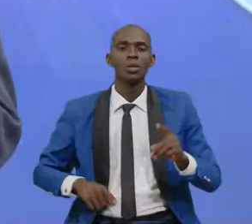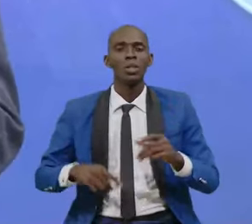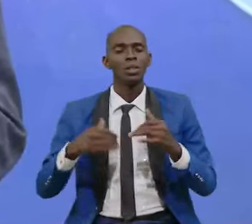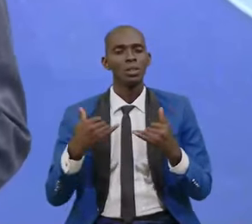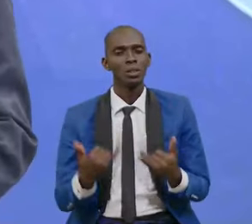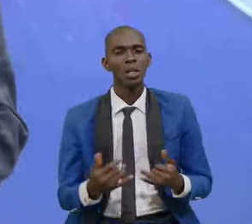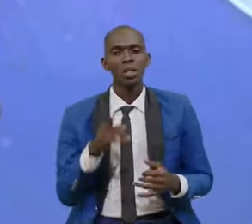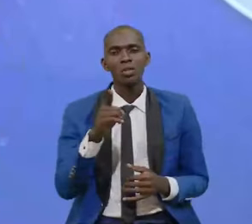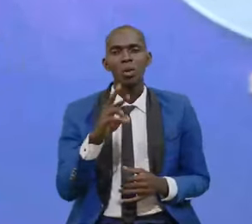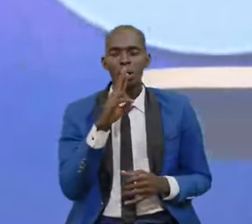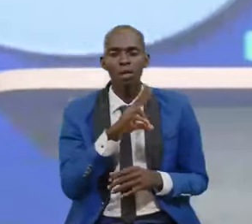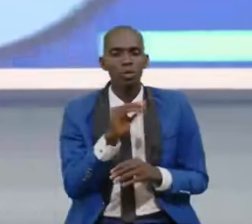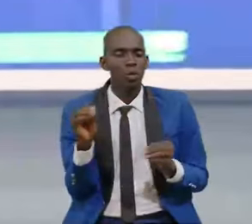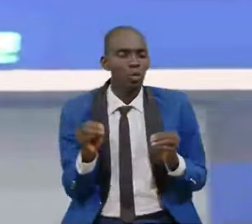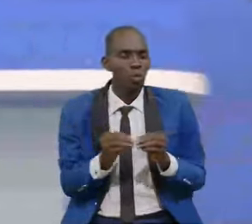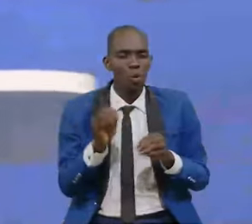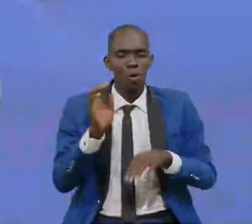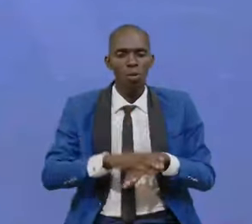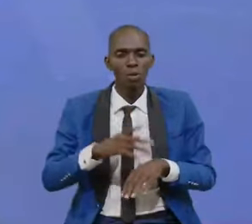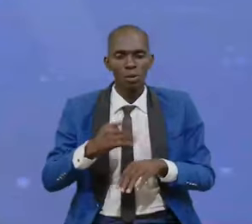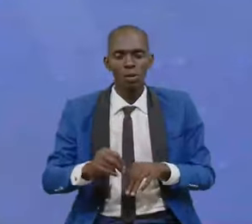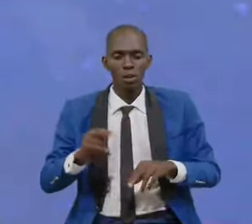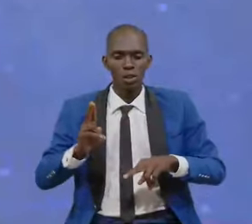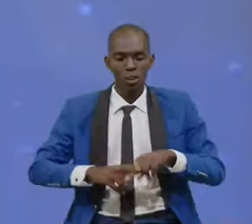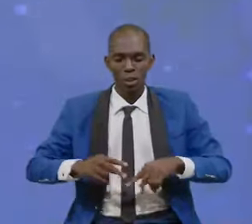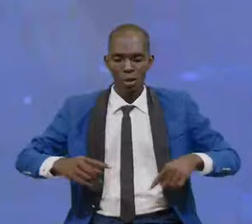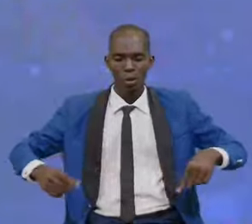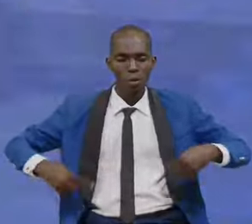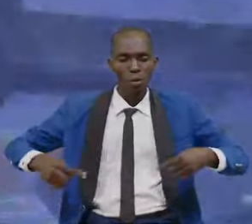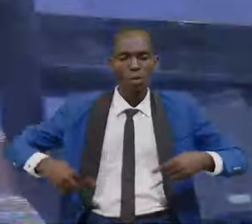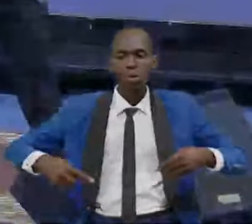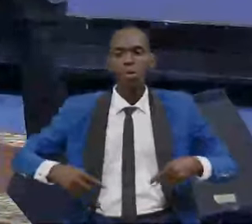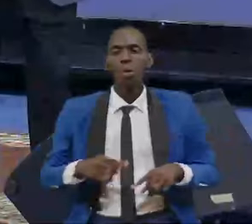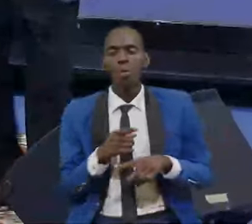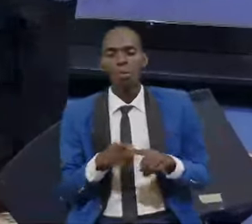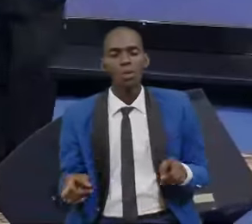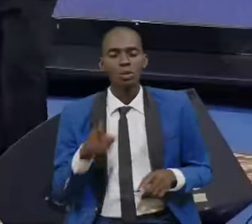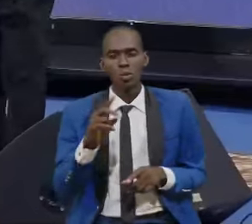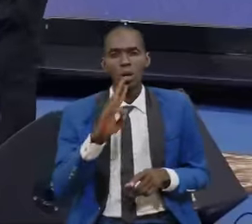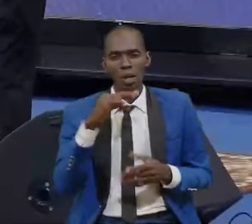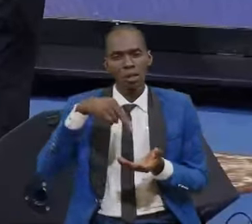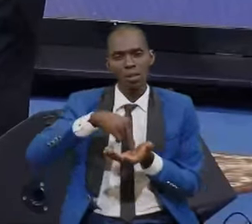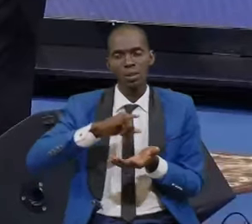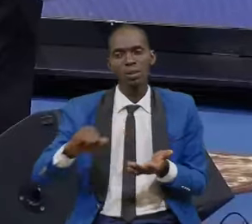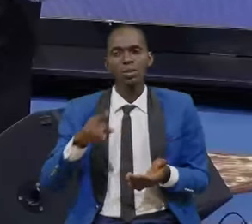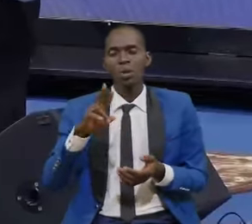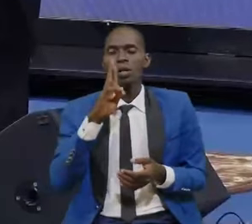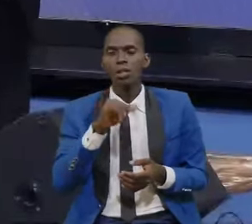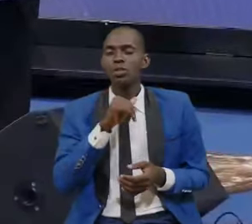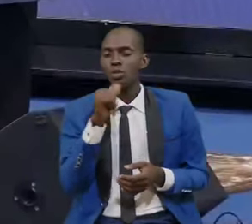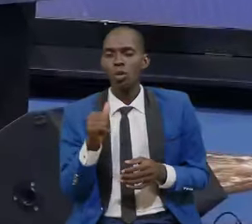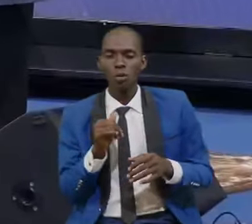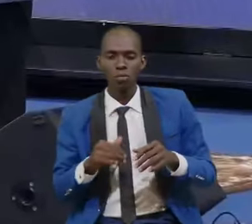n'es plus dans le fauteuil roulant, tu es debout. Tu n'es plus sous la puissance. Tu n'es plus aidé par